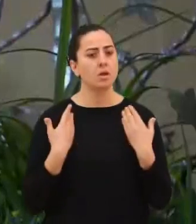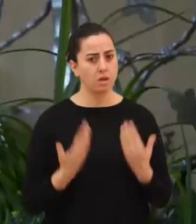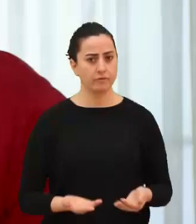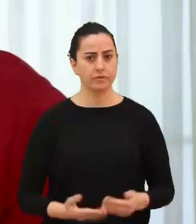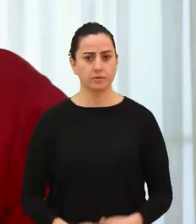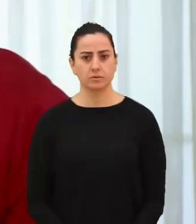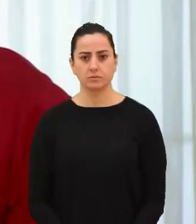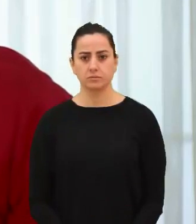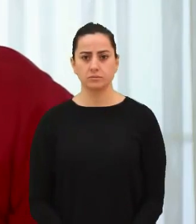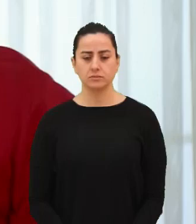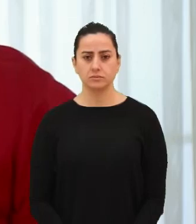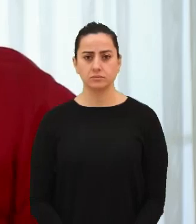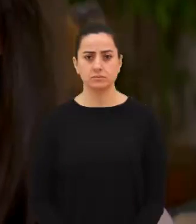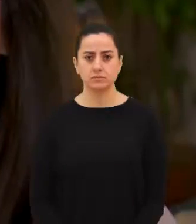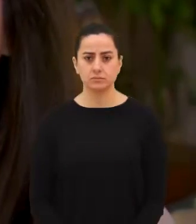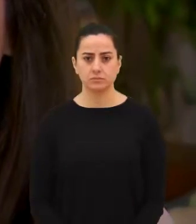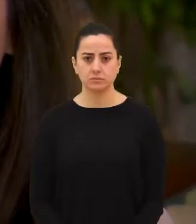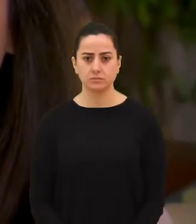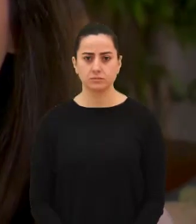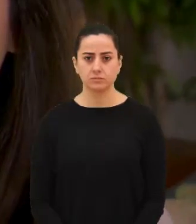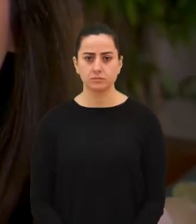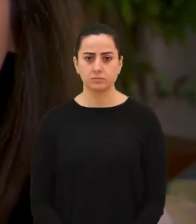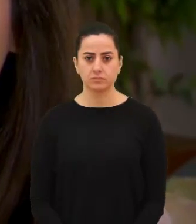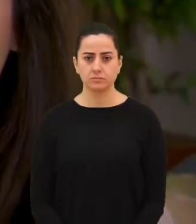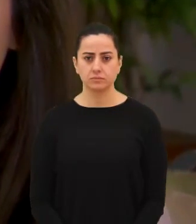efendim. Gözlerini fal taşı gibi açıp irkildi.